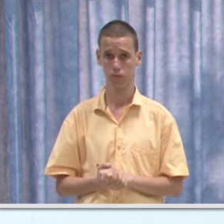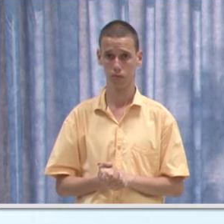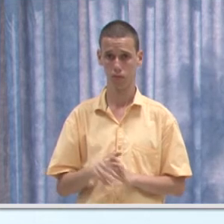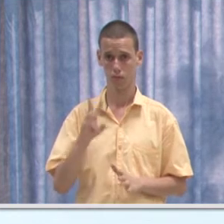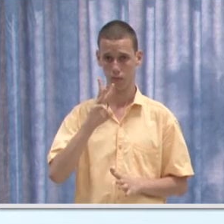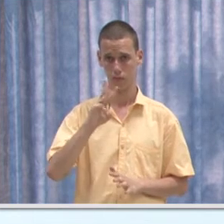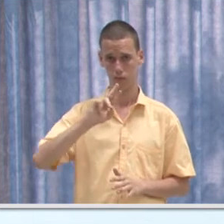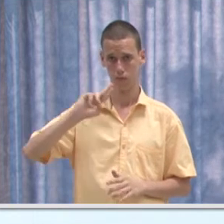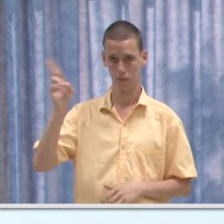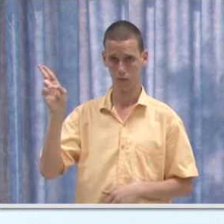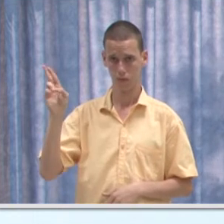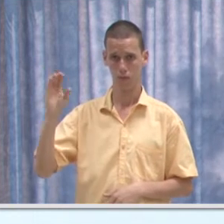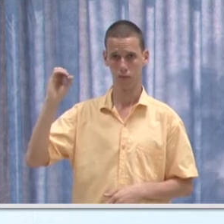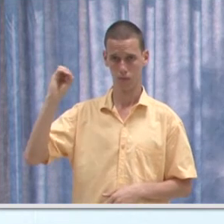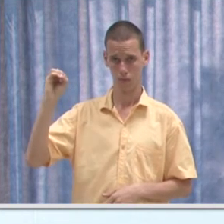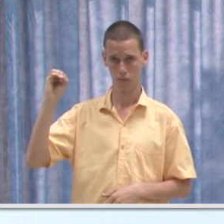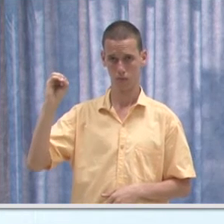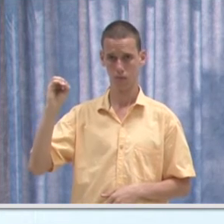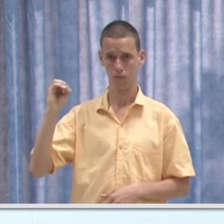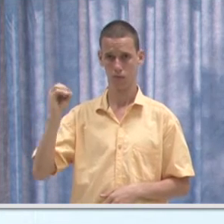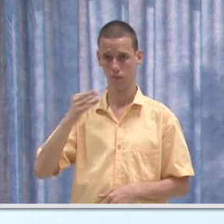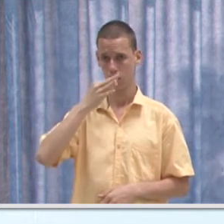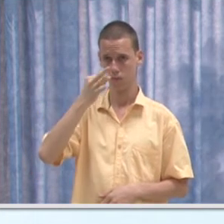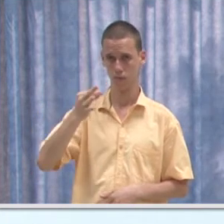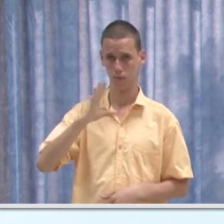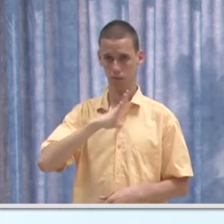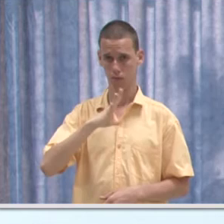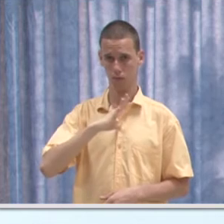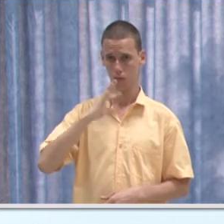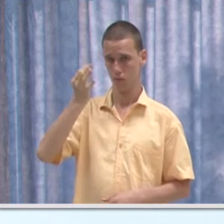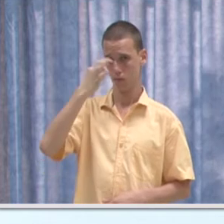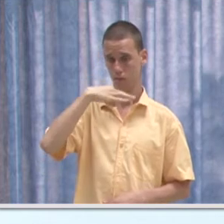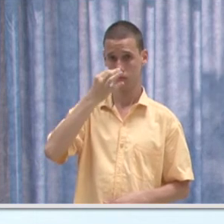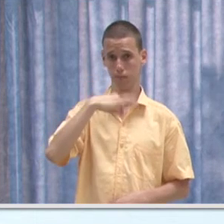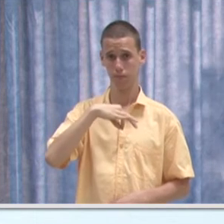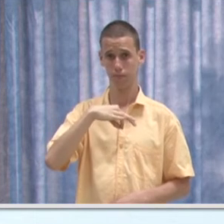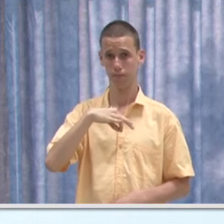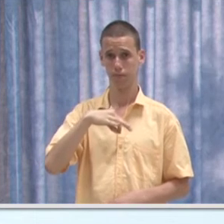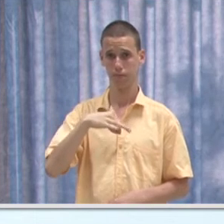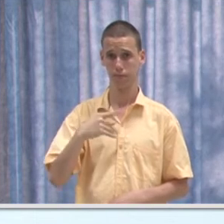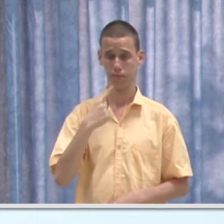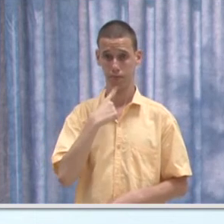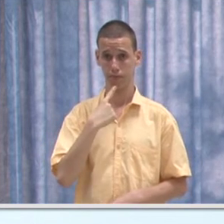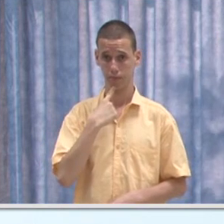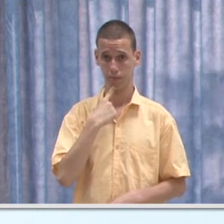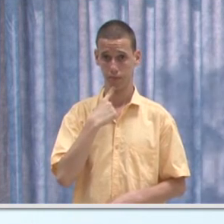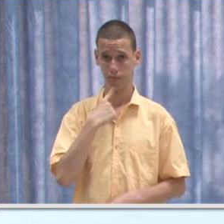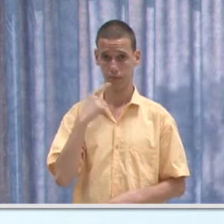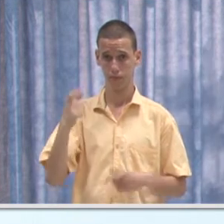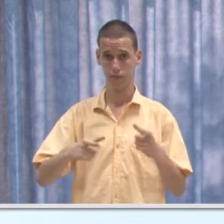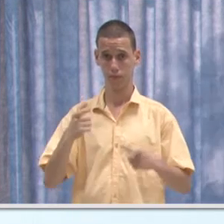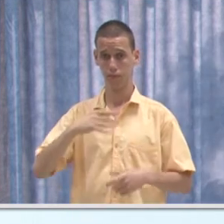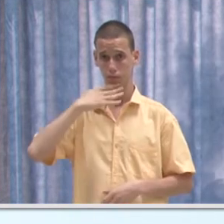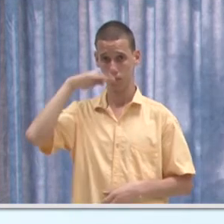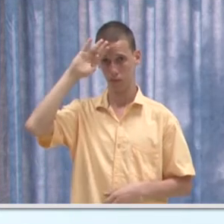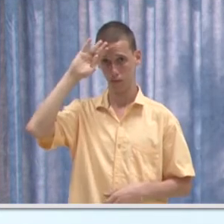patients. This, to my understanding, follows medical reports that patients receiving HCQ are dying at higher rates than those,